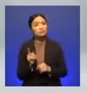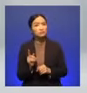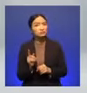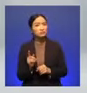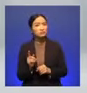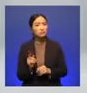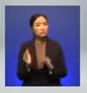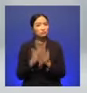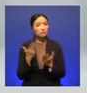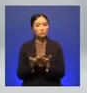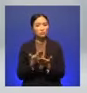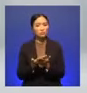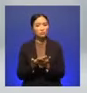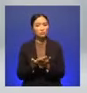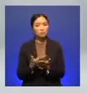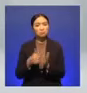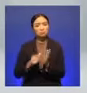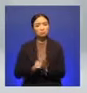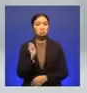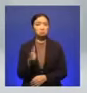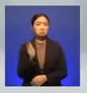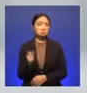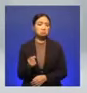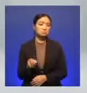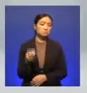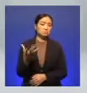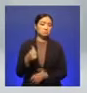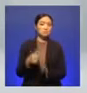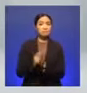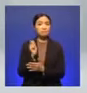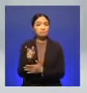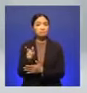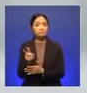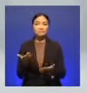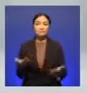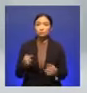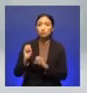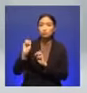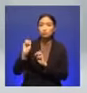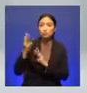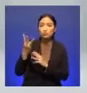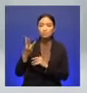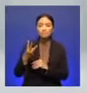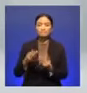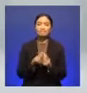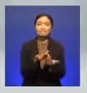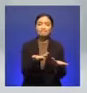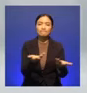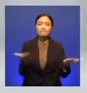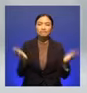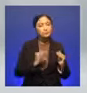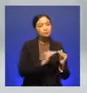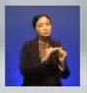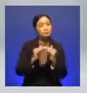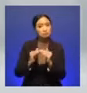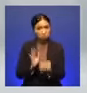ที่เขาจ่ายภาษีเยอะๆเขาก็มักจะบอกว่าการกระจายสวัสดิการแบบทั่วหน้านั้นเนี่ยเป็นธ